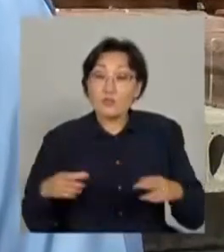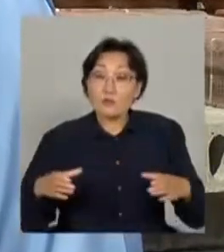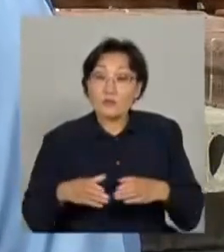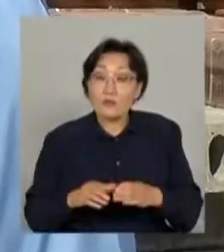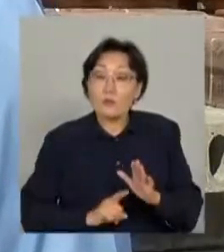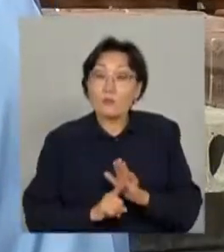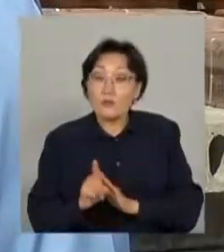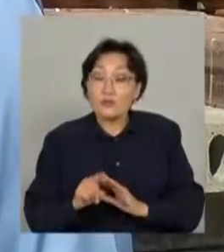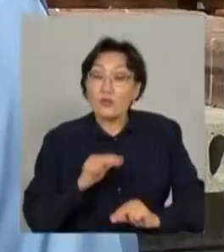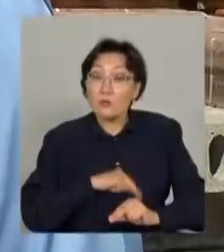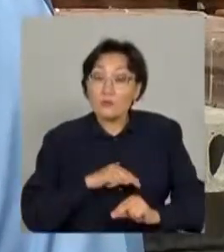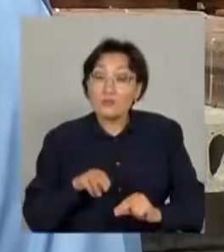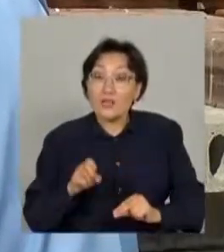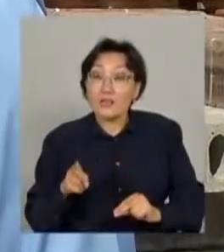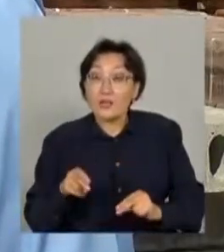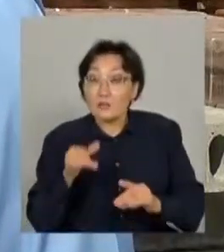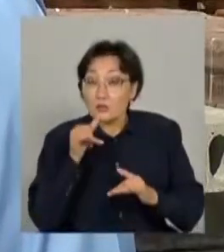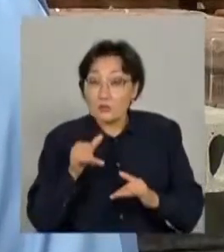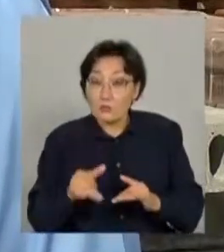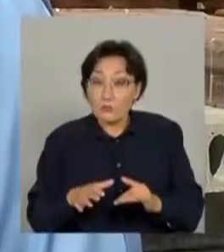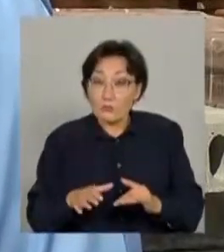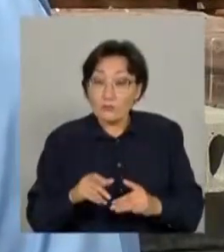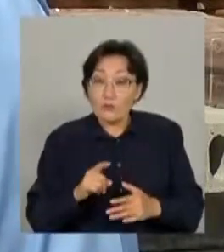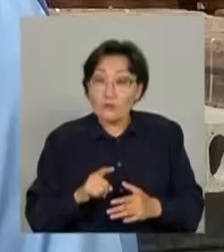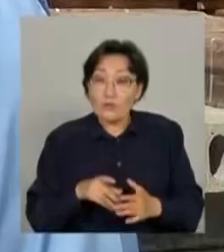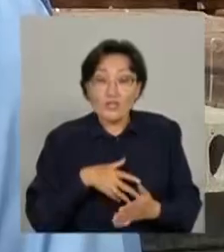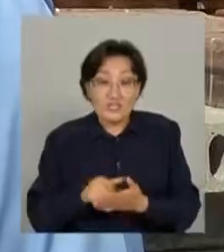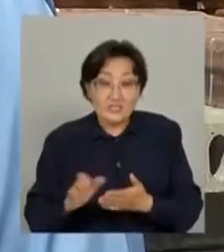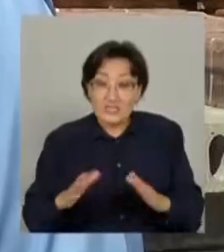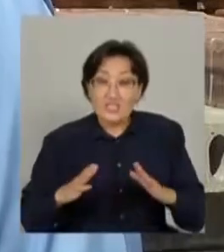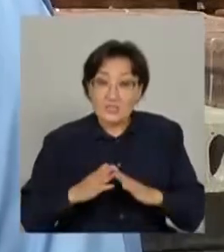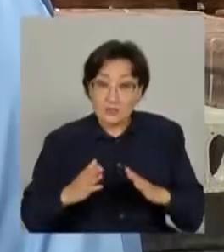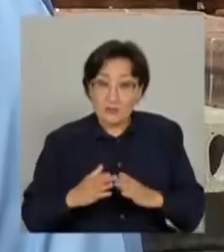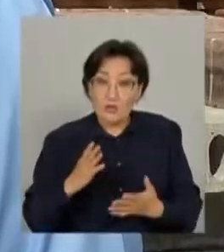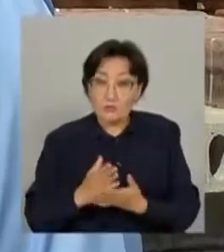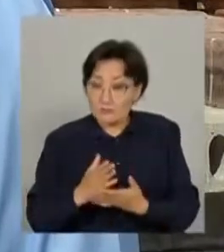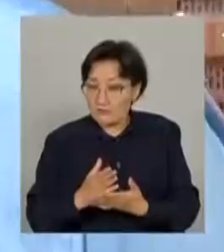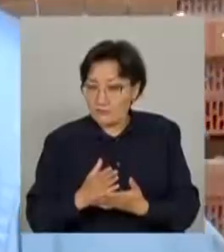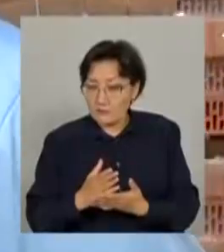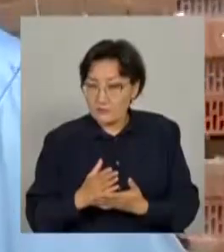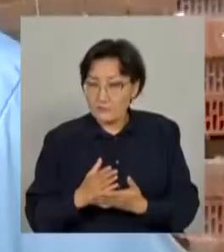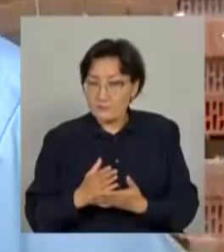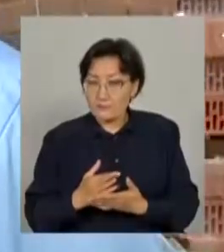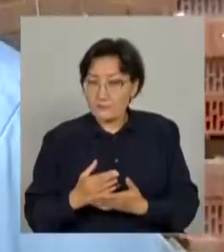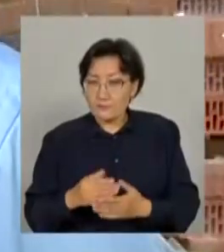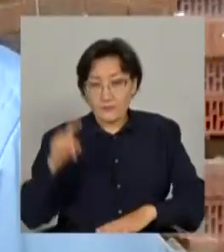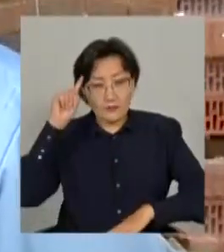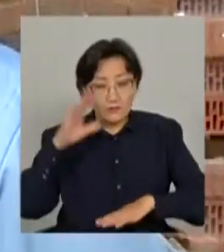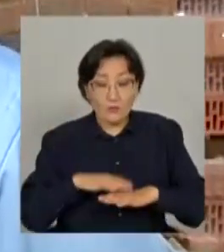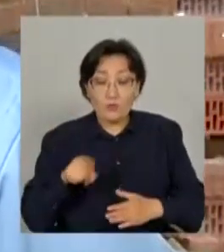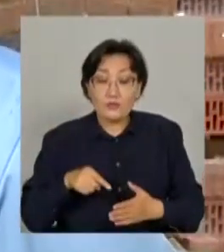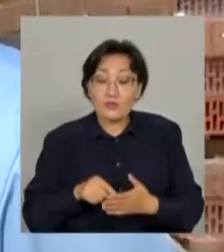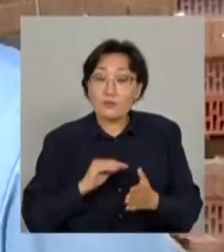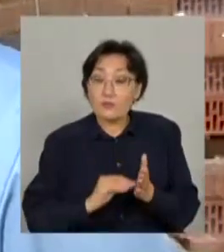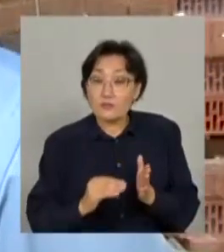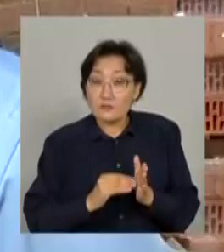приступить к работам, так как не снесены дома. Имеется с этим как бы трудности. Но мы в акимат города написали